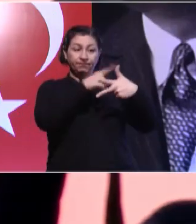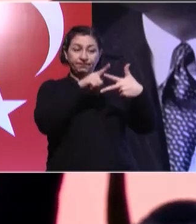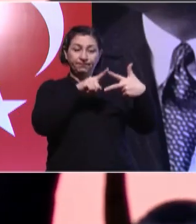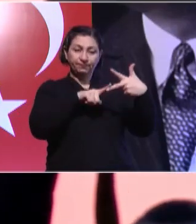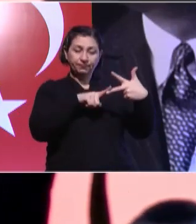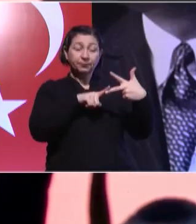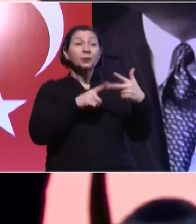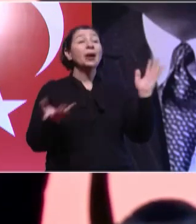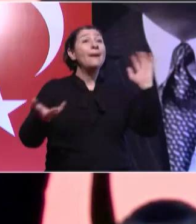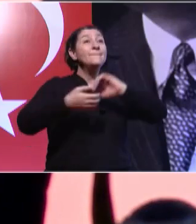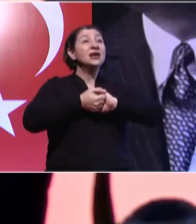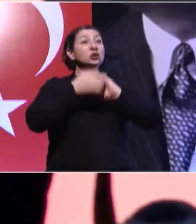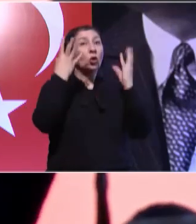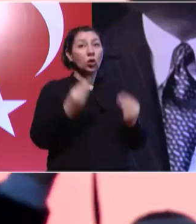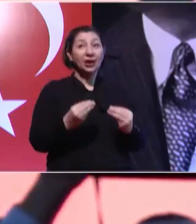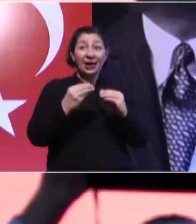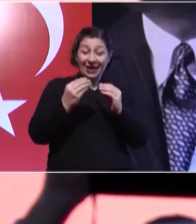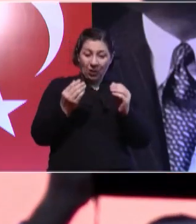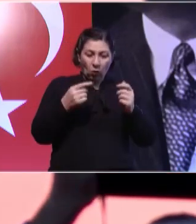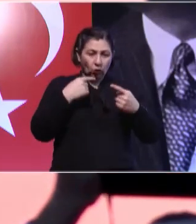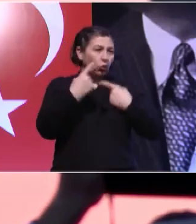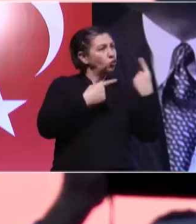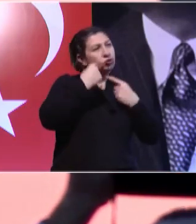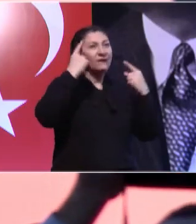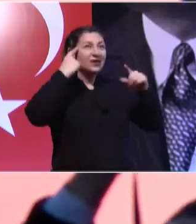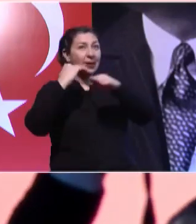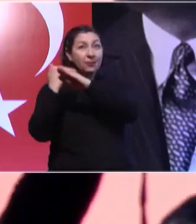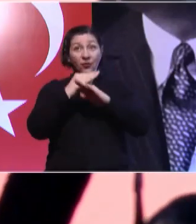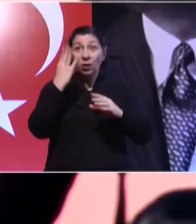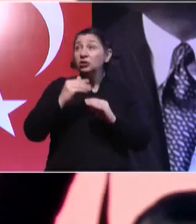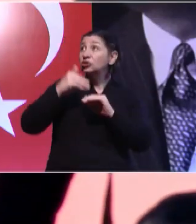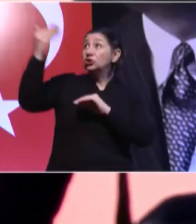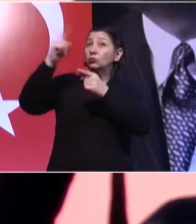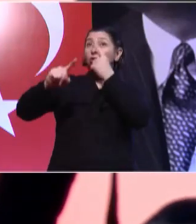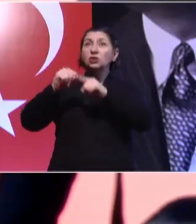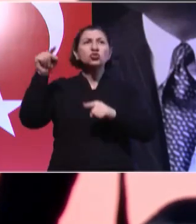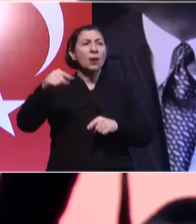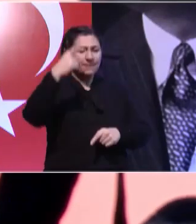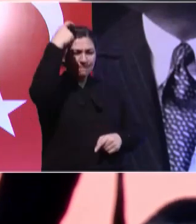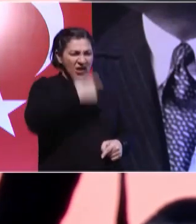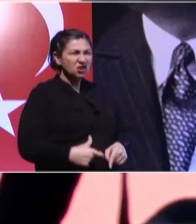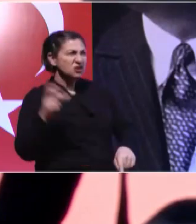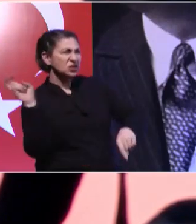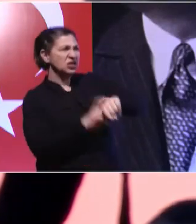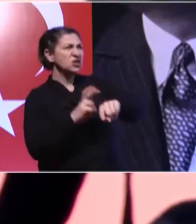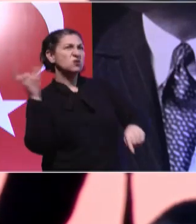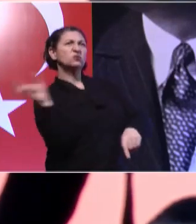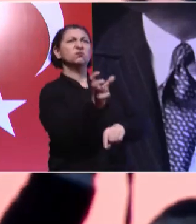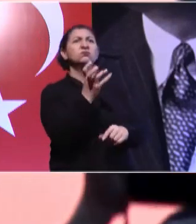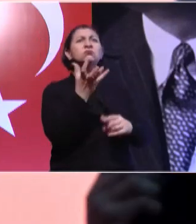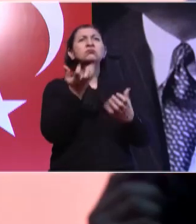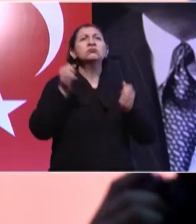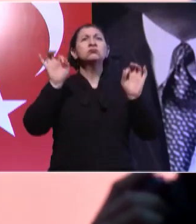Barış üzerine inşa edilen bir dış politika bugün bireysel kin ve öç alma noktasına dönmüş durumda.